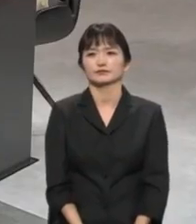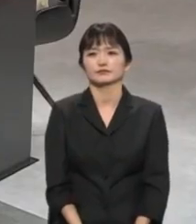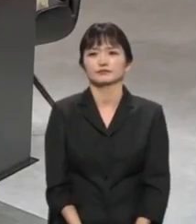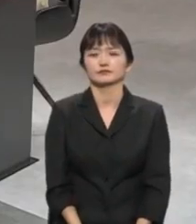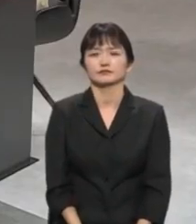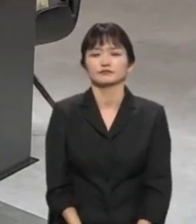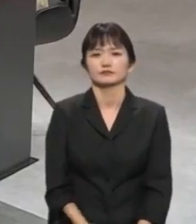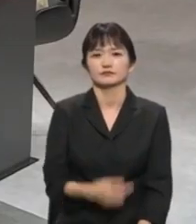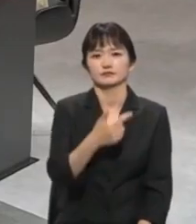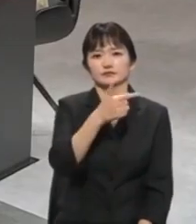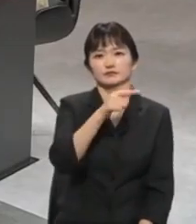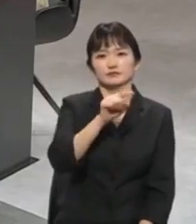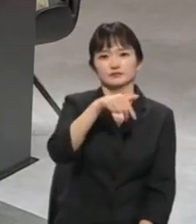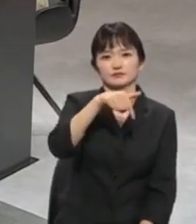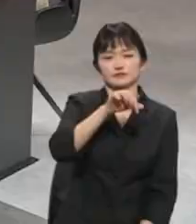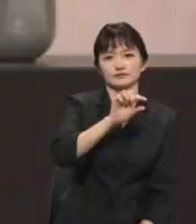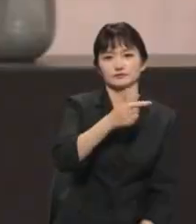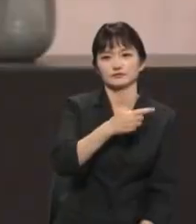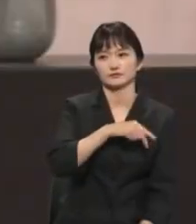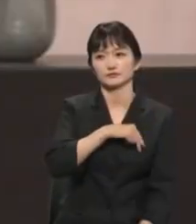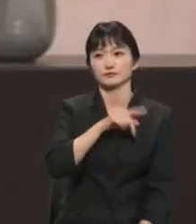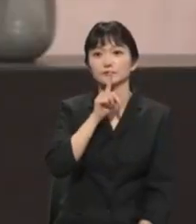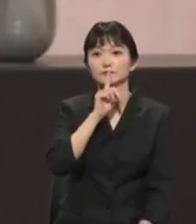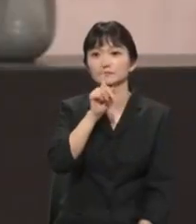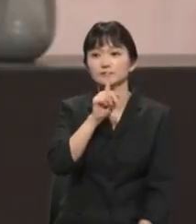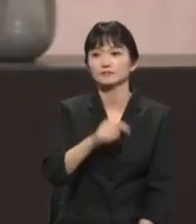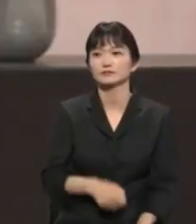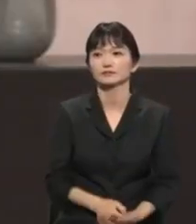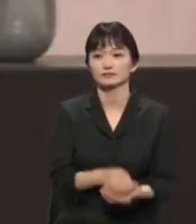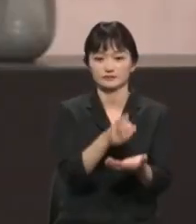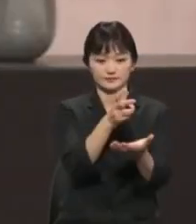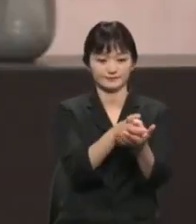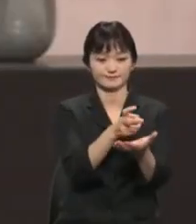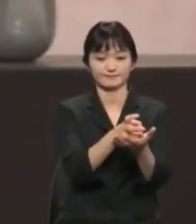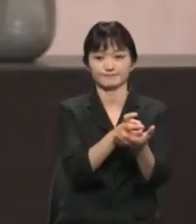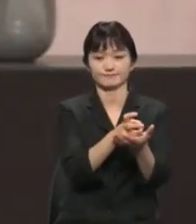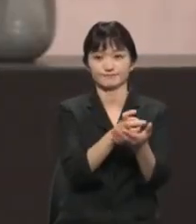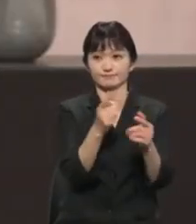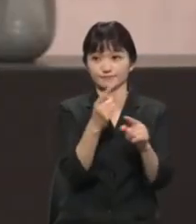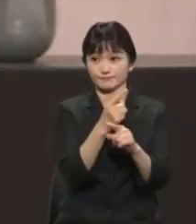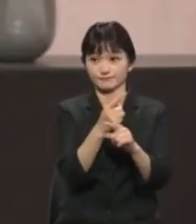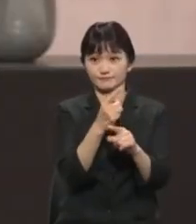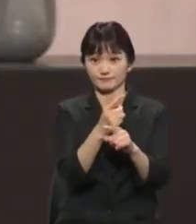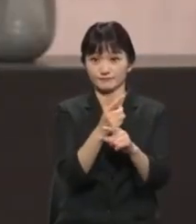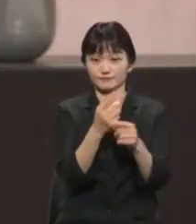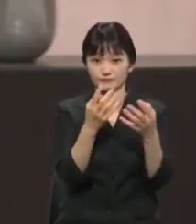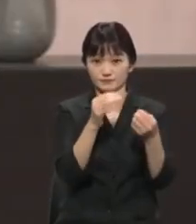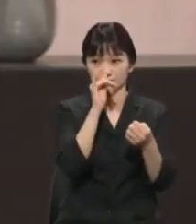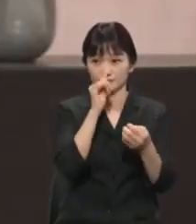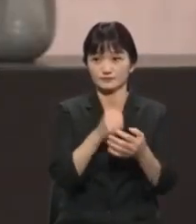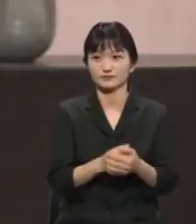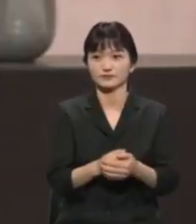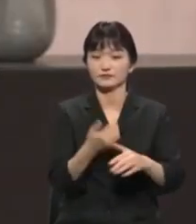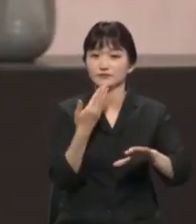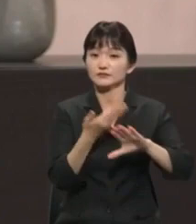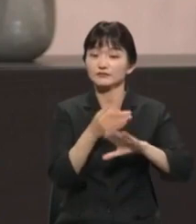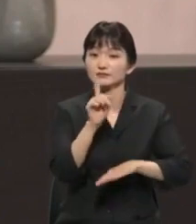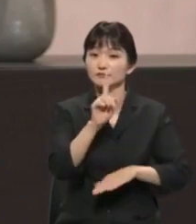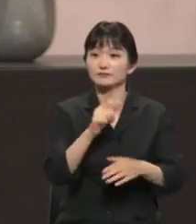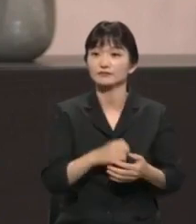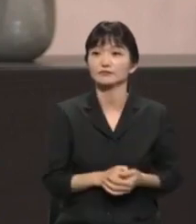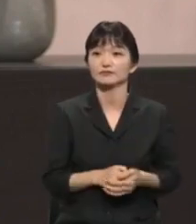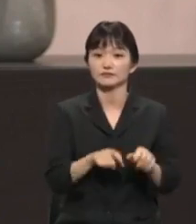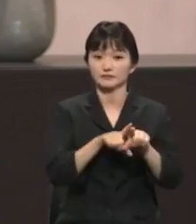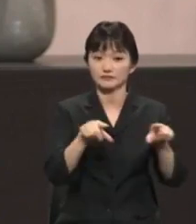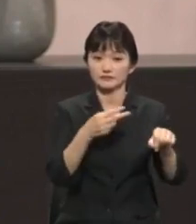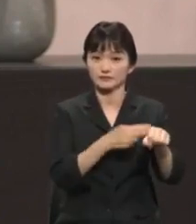이제 나경원 전 의원이 한 말 중에 물론 제도적 대한 말씀들은 굉장히 많이 하셨는데 좀 다른 점이 있었다라고 하면